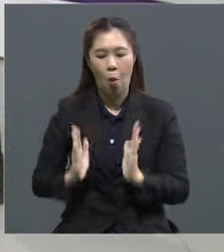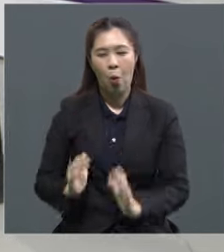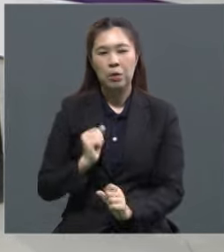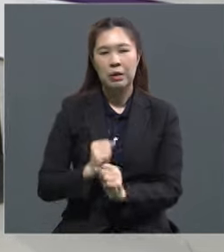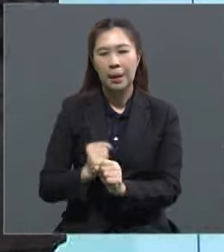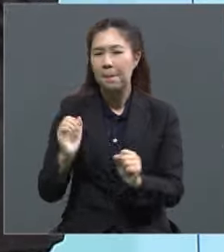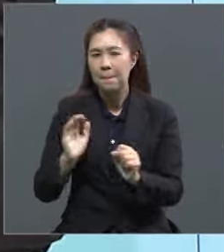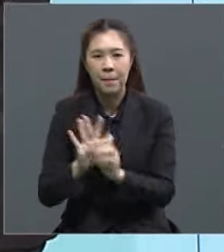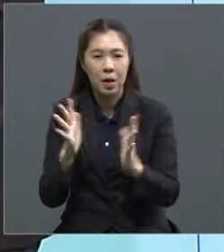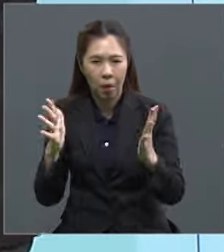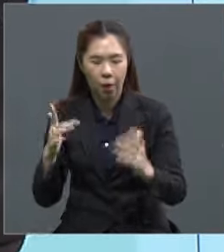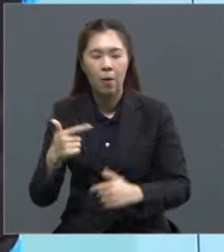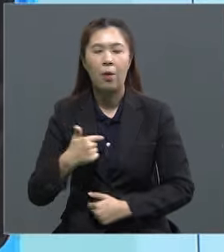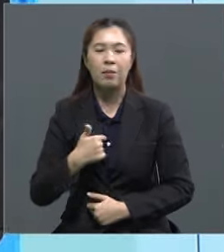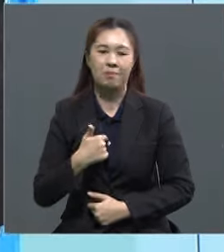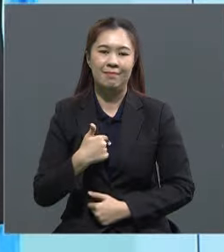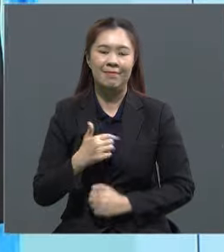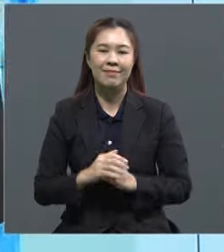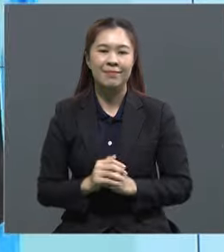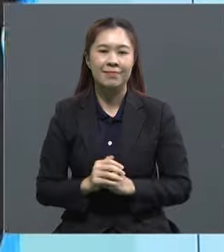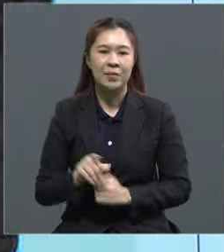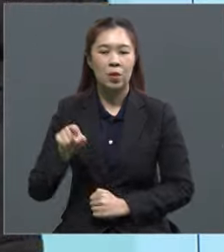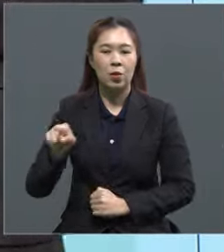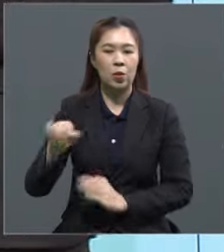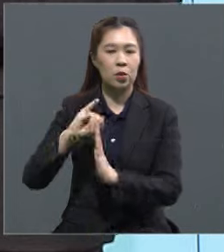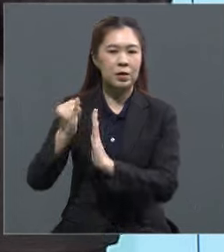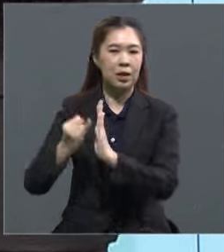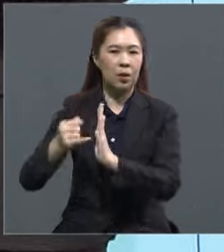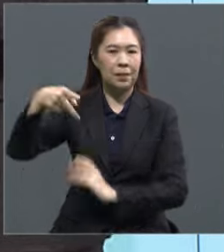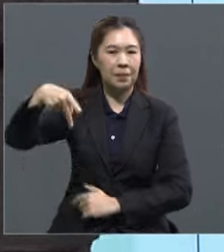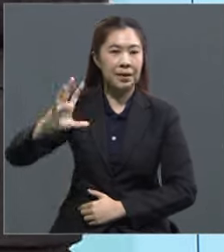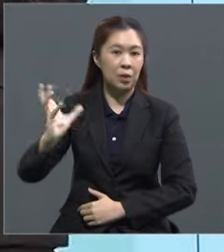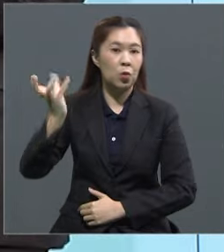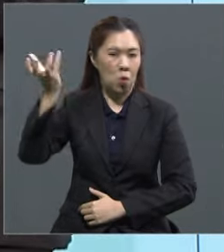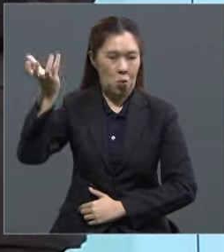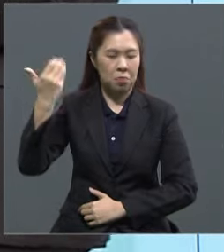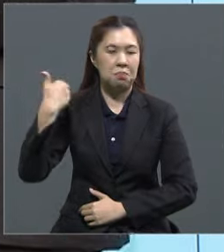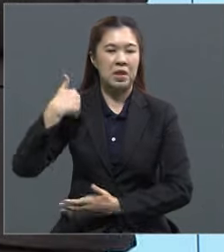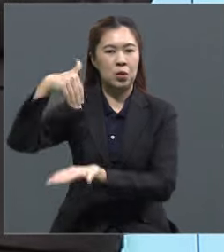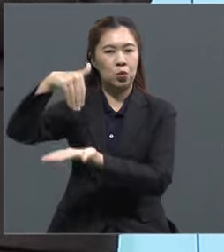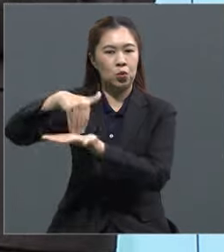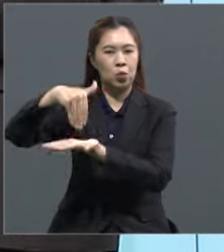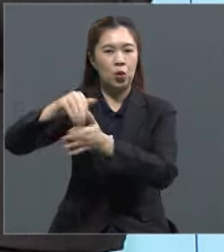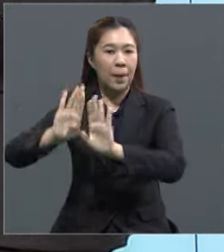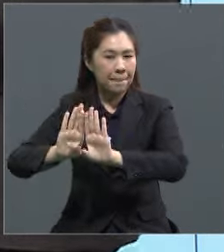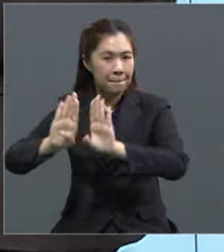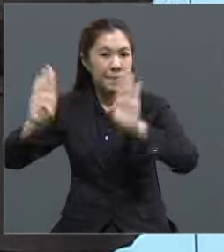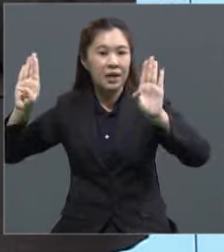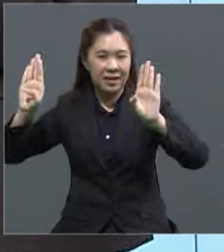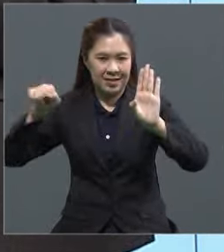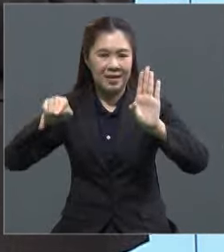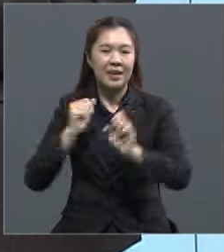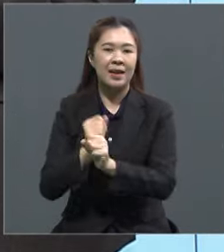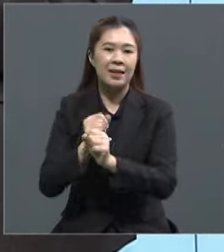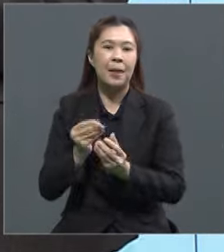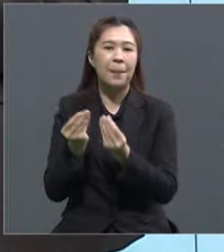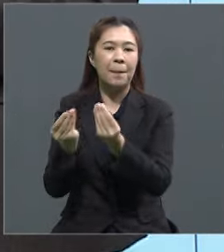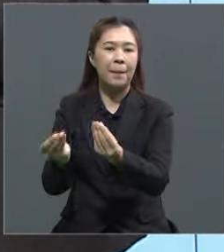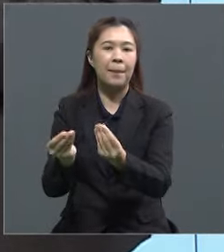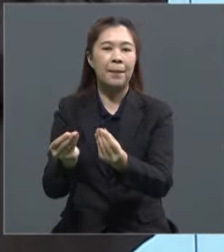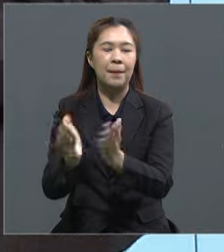พอเราโดยเฉพาะที่ทางจังหวัดพิษุโลกนะครับที่เเปิดศูนย์เลยนะครับในการที่จะดำเนินการให้ในลักษณะนี้กับพี่น้องประชา